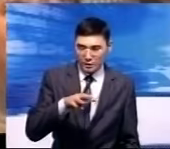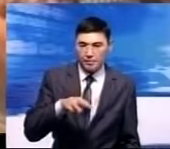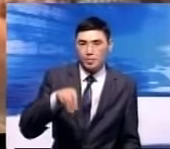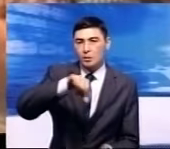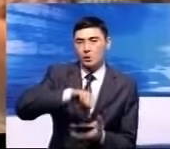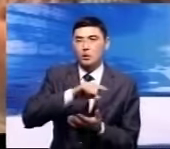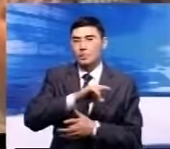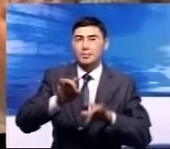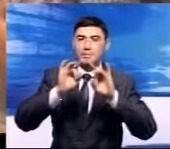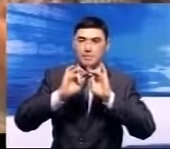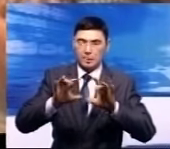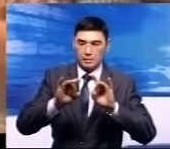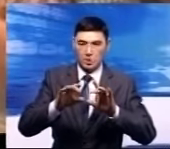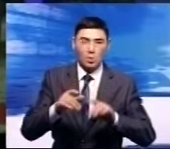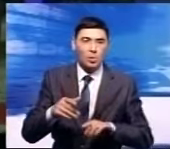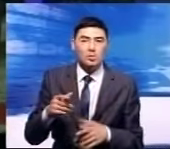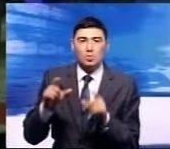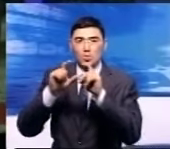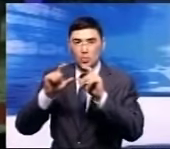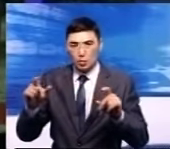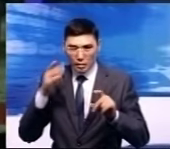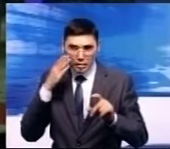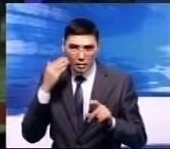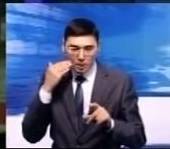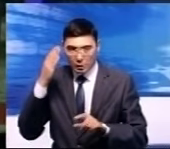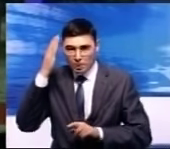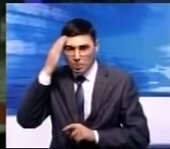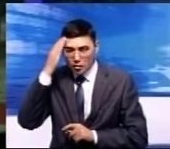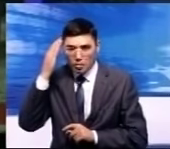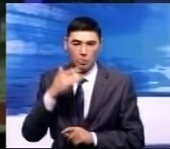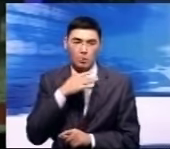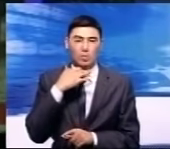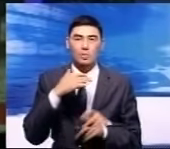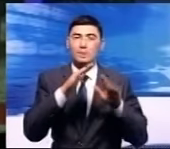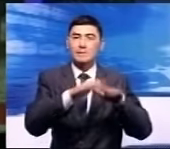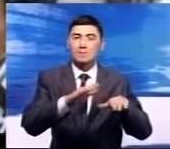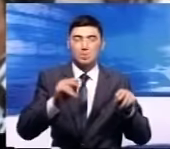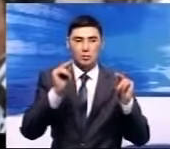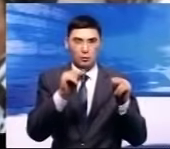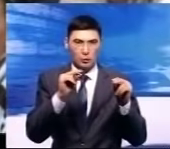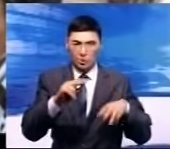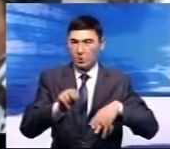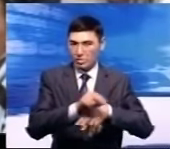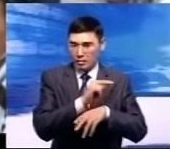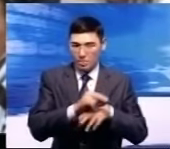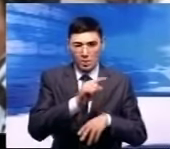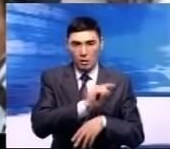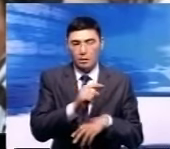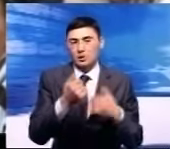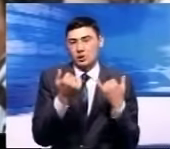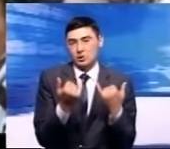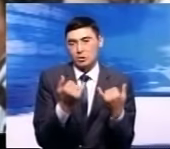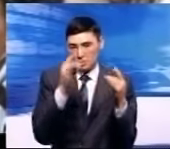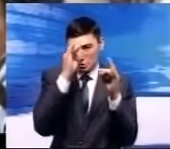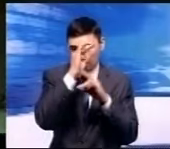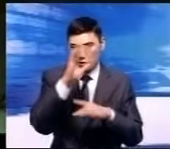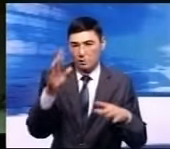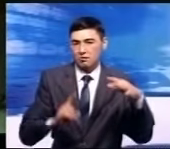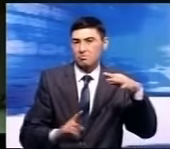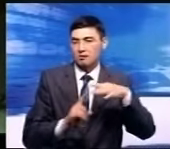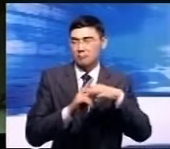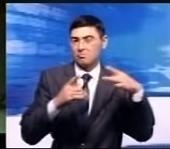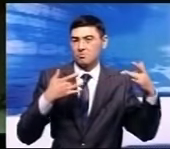деятельности татарская школа искусств воспитала целую плеяду талантливых детей. Многие из них сегодня стали известными артистами, навсегда